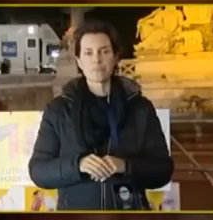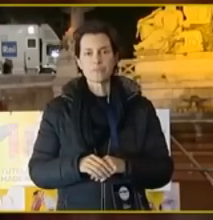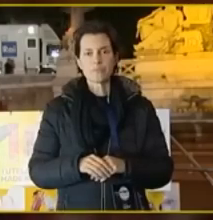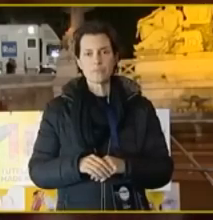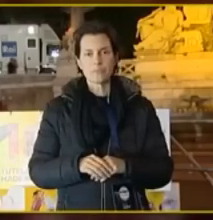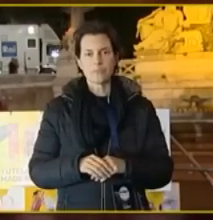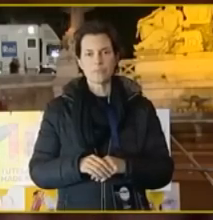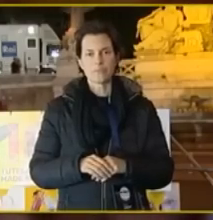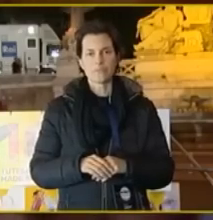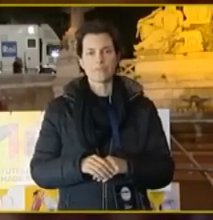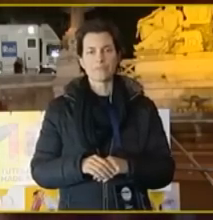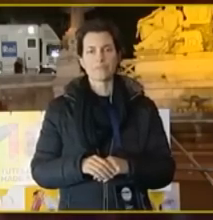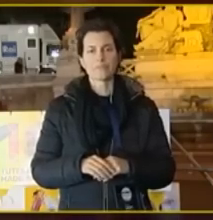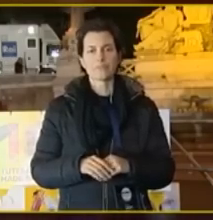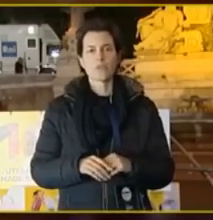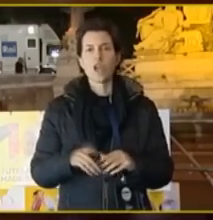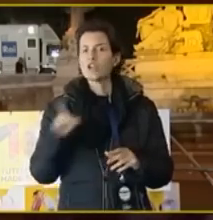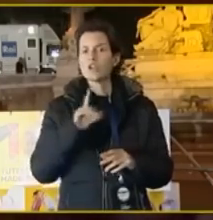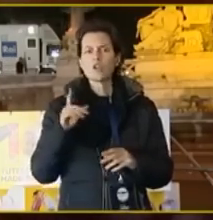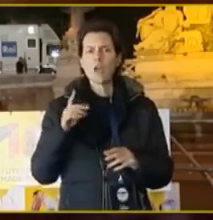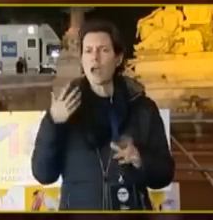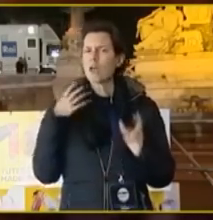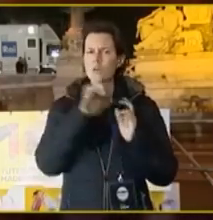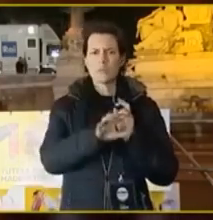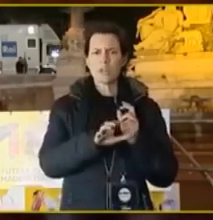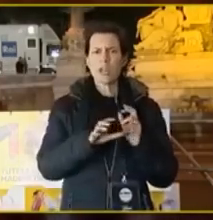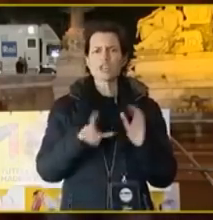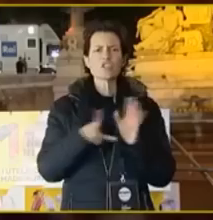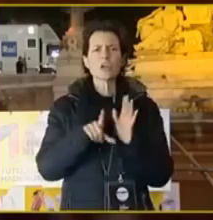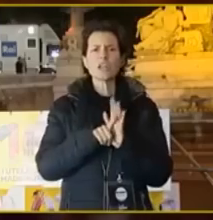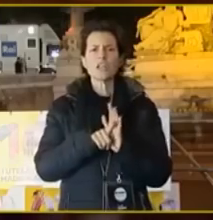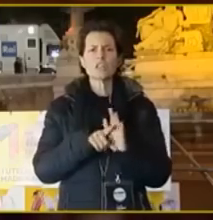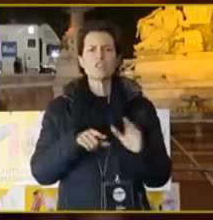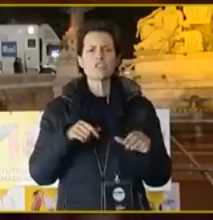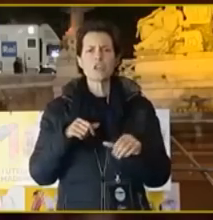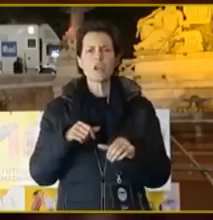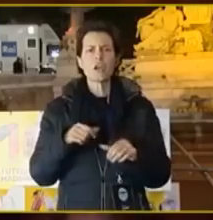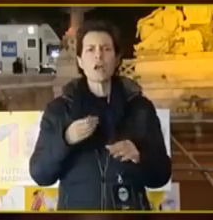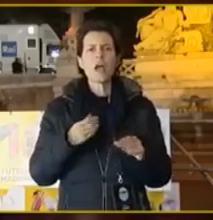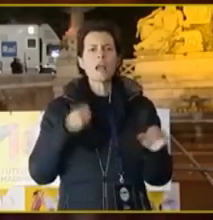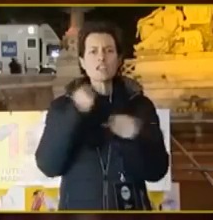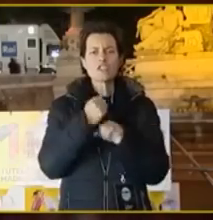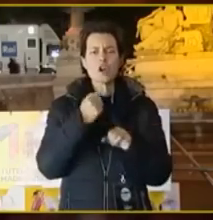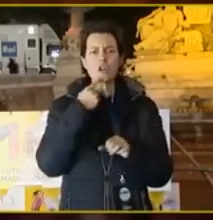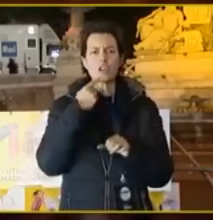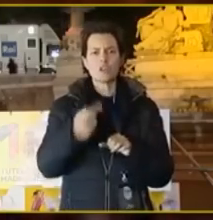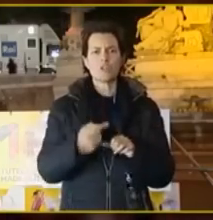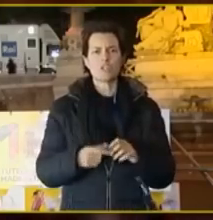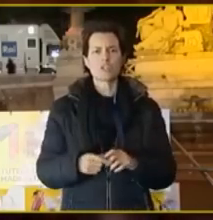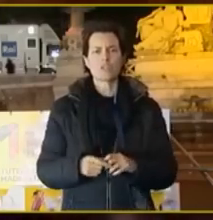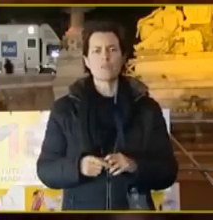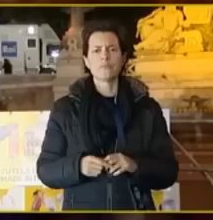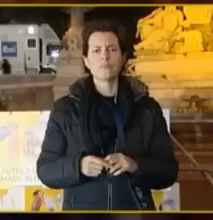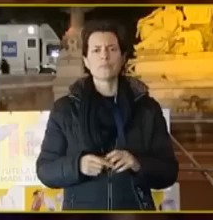devono cedere il passo. Non è una minaccia, è una legge biologica. È la storia a dircelo.